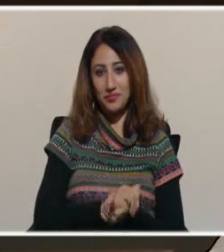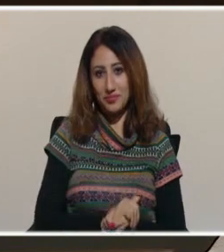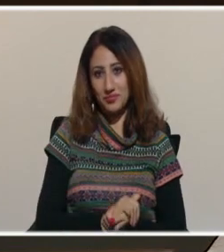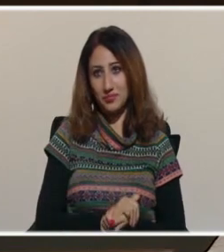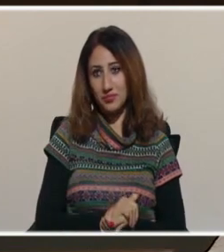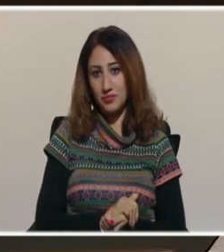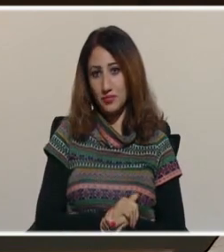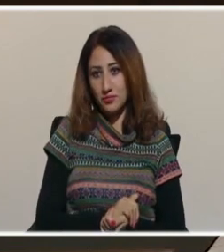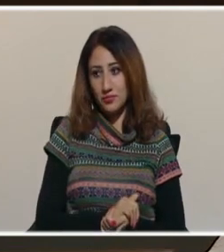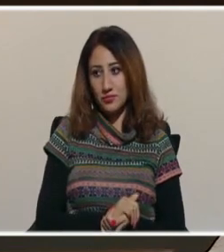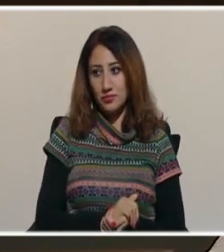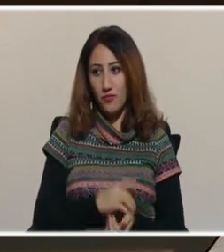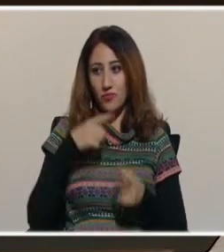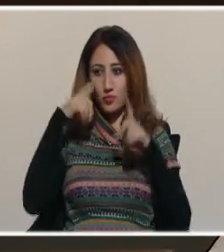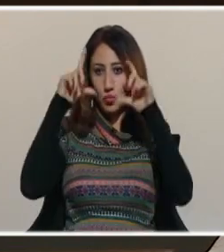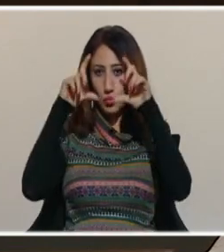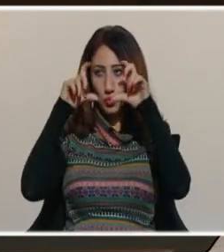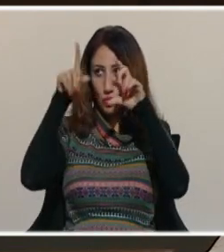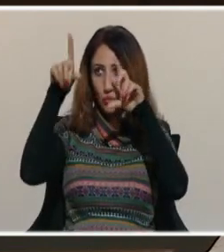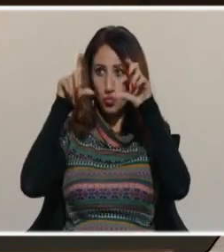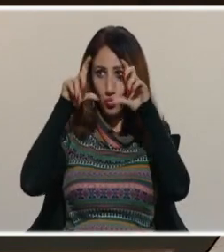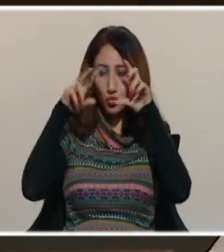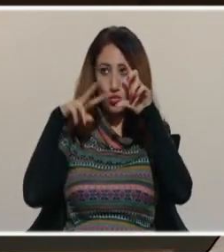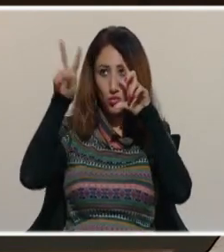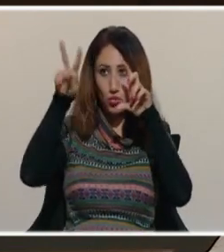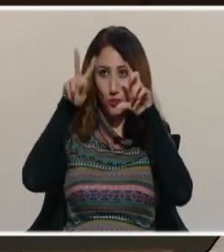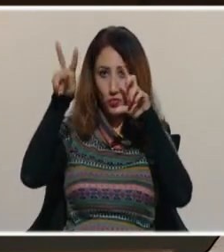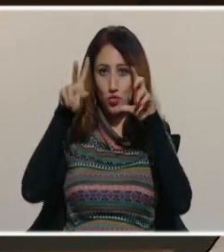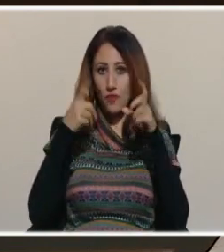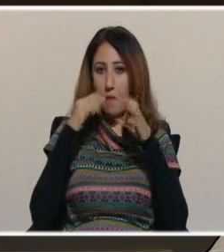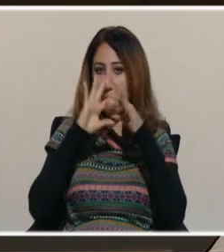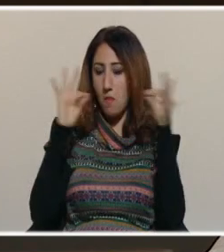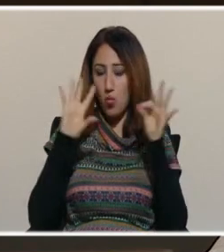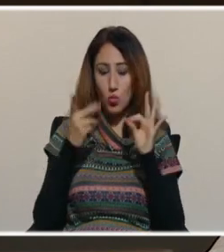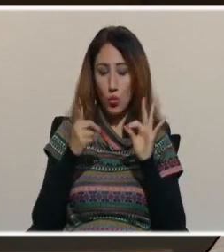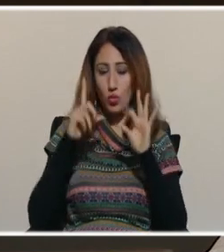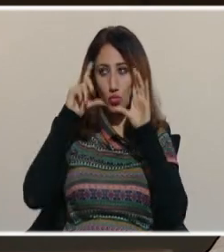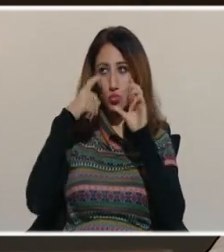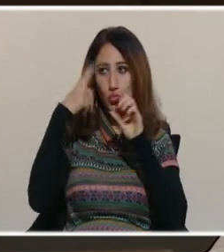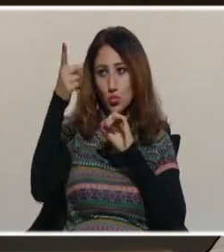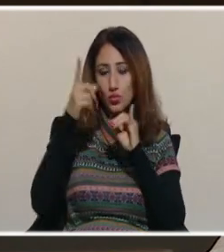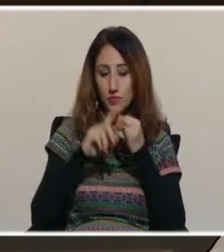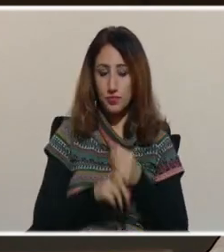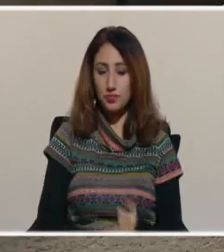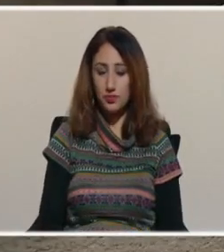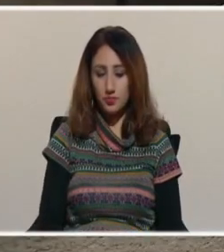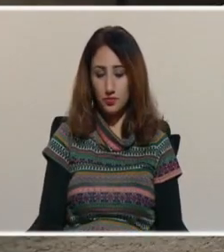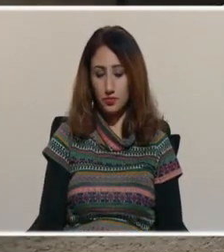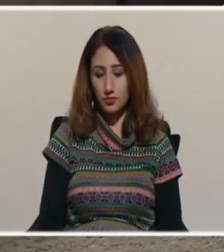دلوقتي هنحكي حكاية صورة، هنعرض صورة، راح كل واحد فيكم الصورة وراها حكاية عاوز أعرفها، اتفقنا؟ ماشي. يلا